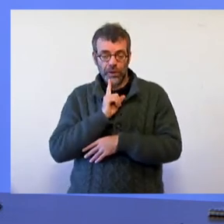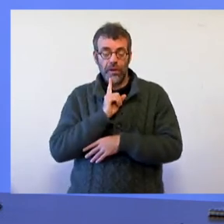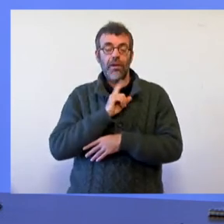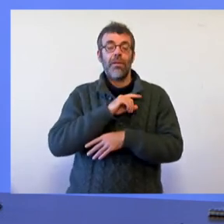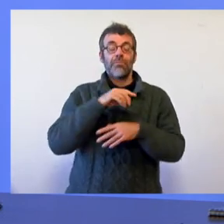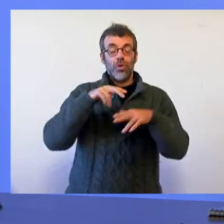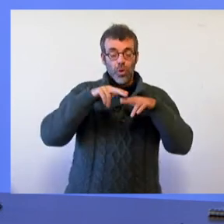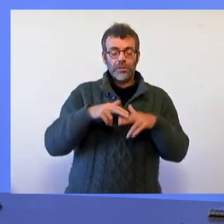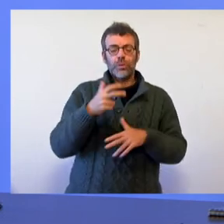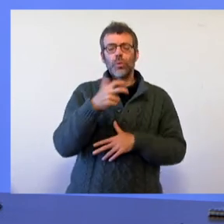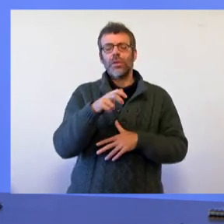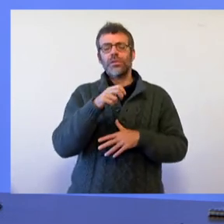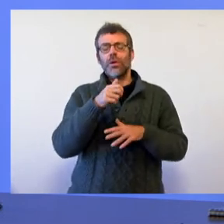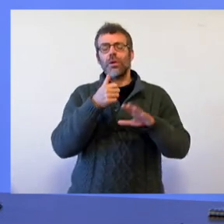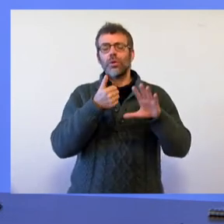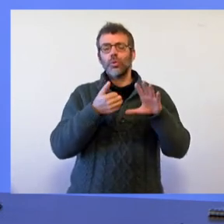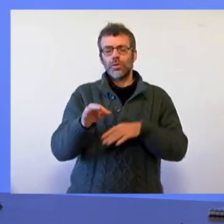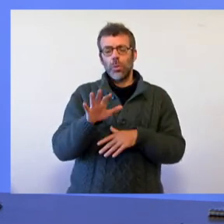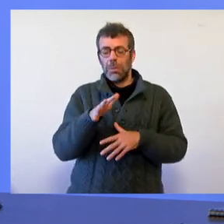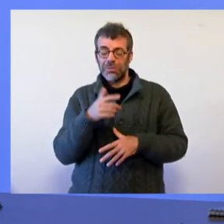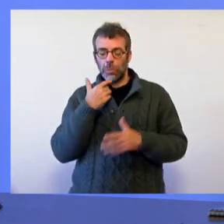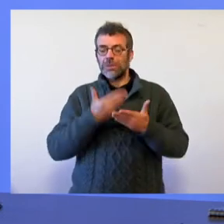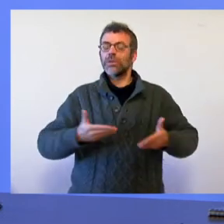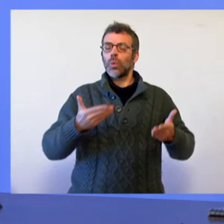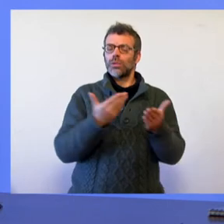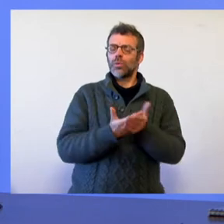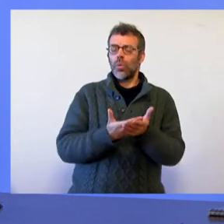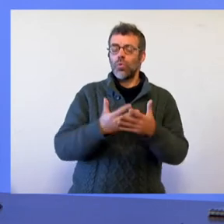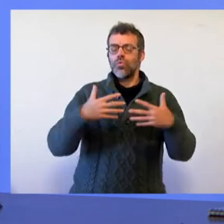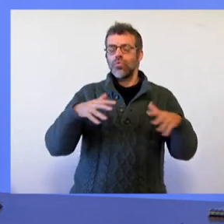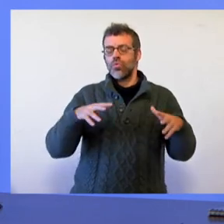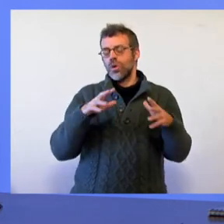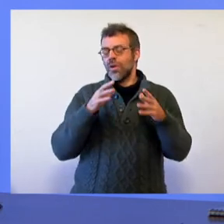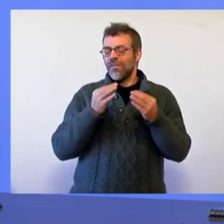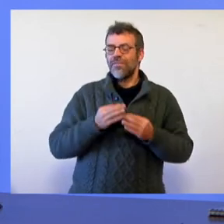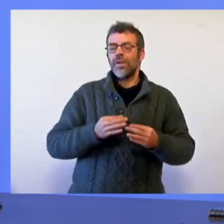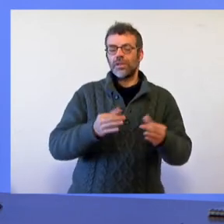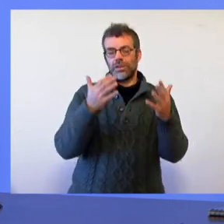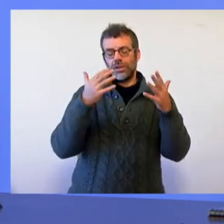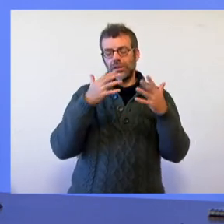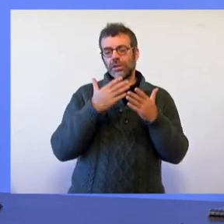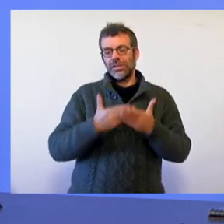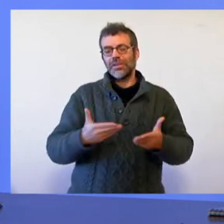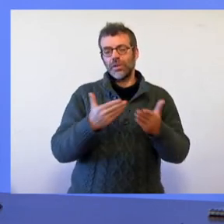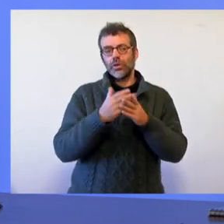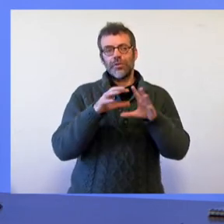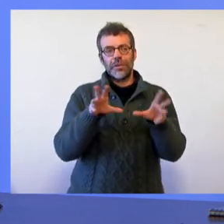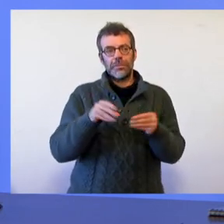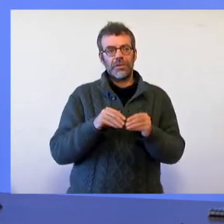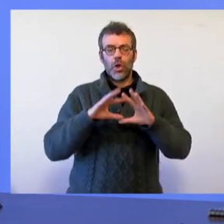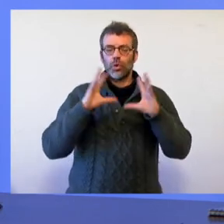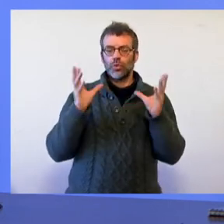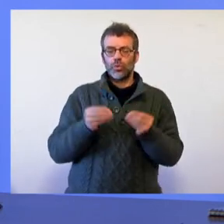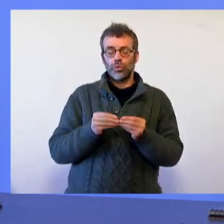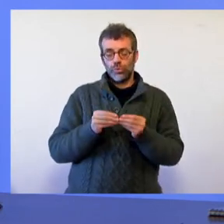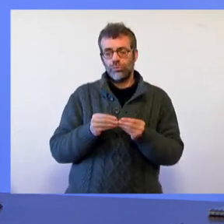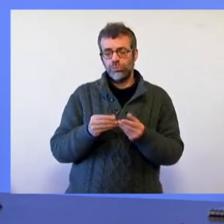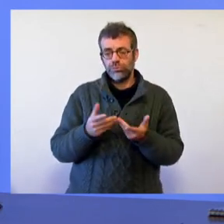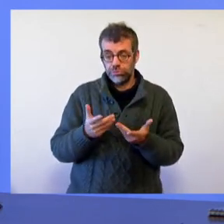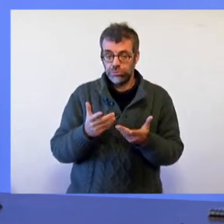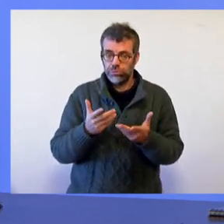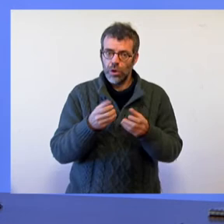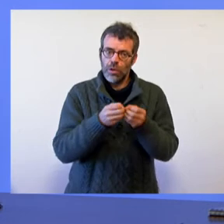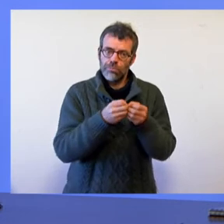très difficiles, bénéficient aujourd'hui des repas, ça représente 8% des inscrits, des enfants scolarisés.